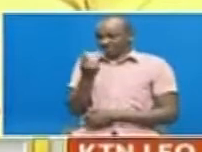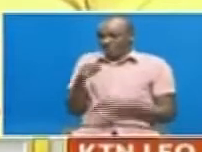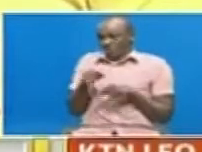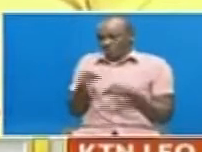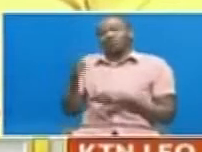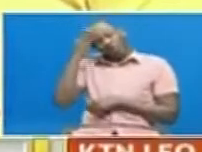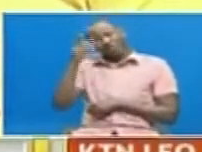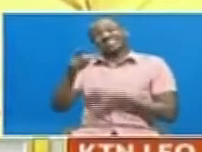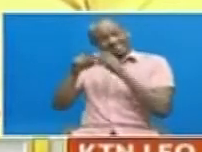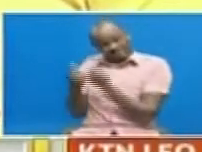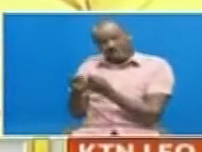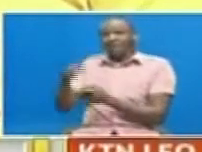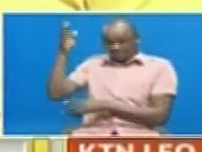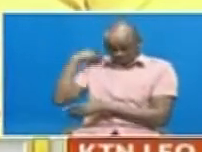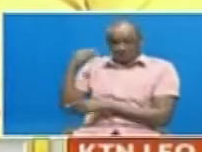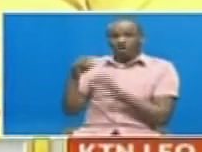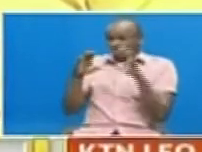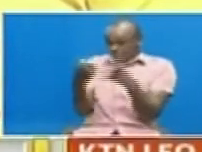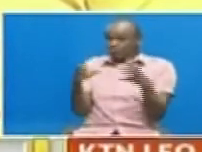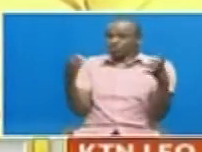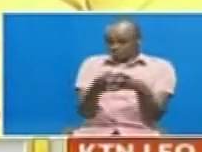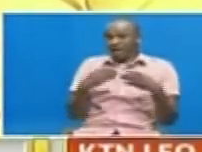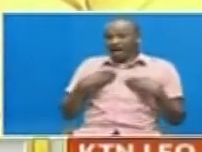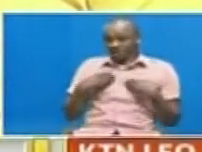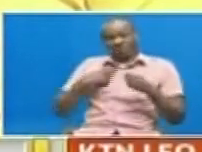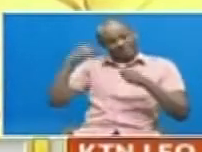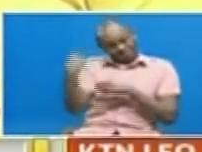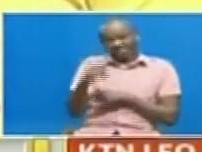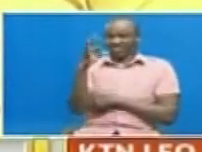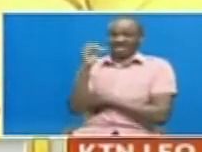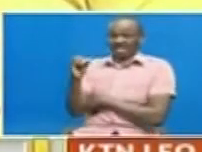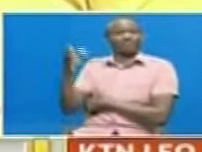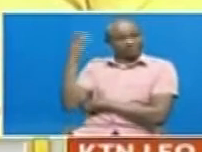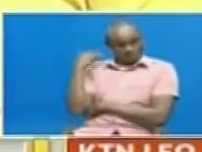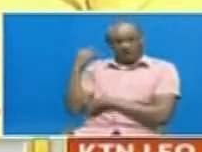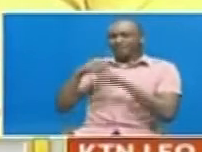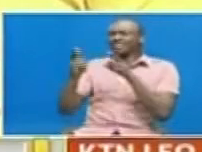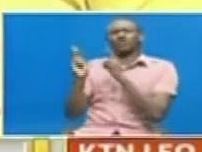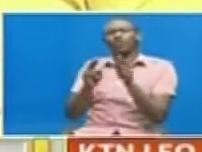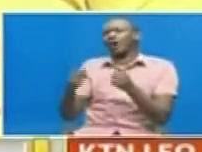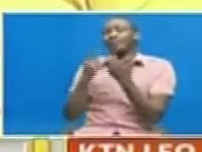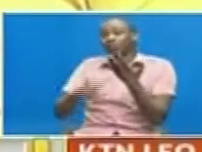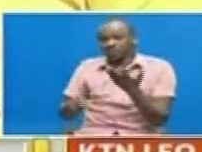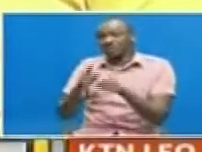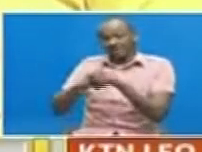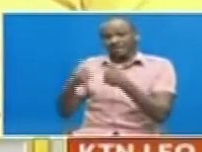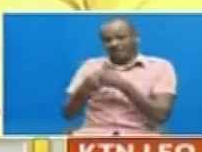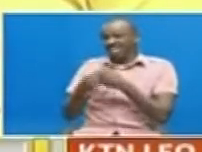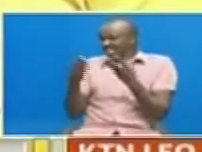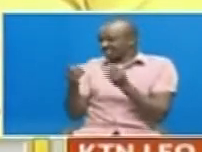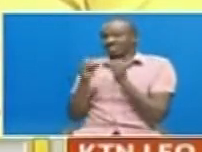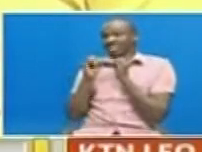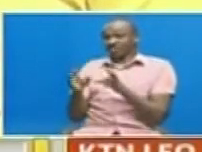unajua kwa kawaida hii timu tulikuwa tumeshacheza katika makundi. Mm-hmm. Tulikuwa kundi moja tukawafunga 3-0. Na kwa kawaida katika michezo, mm-hmm, huwa sio